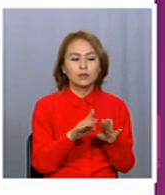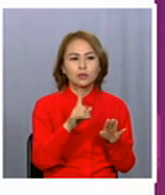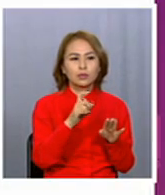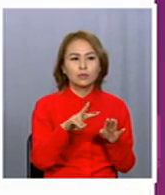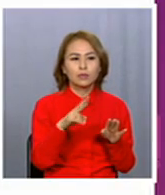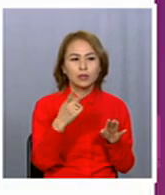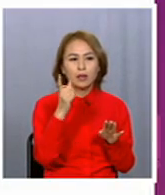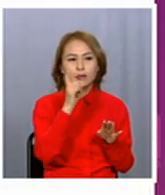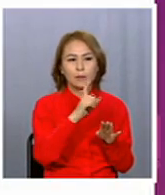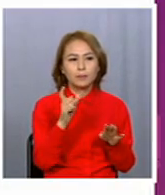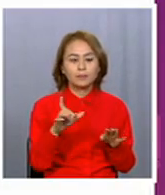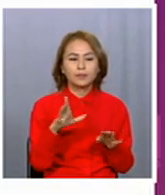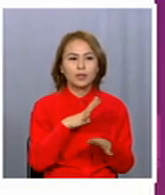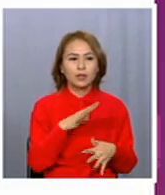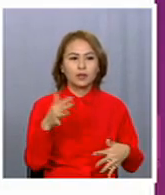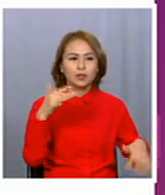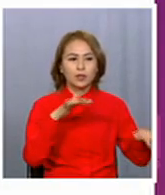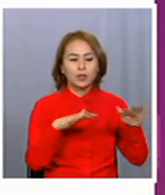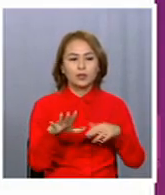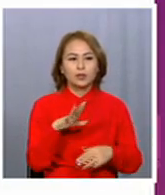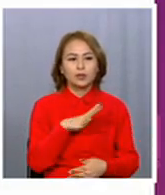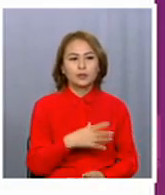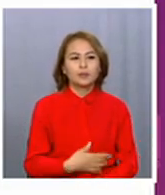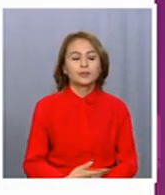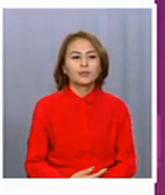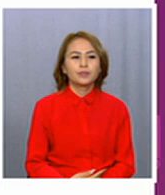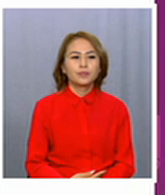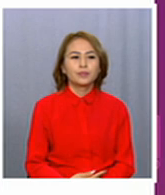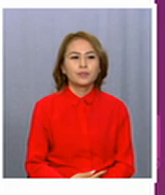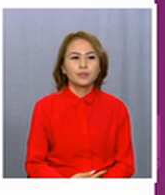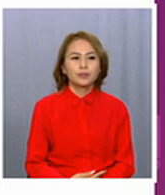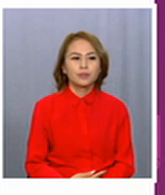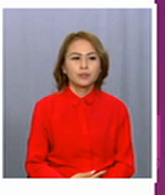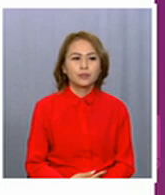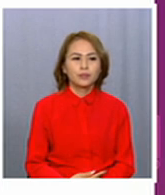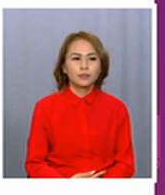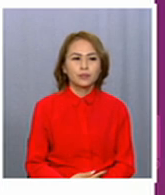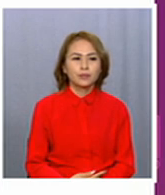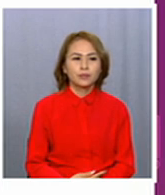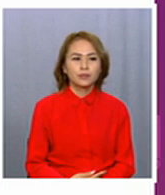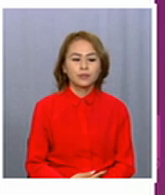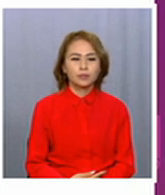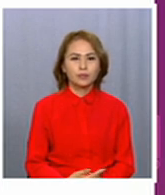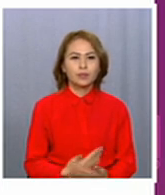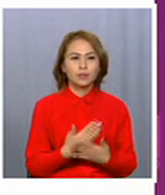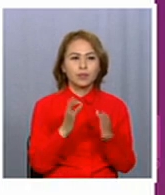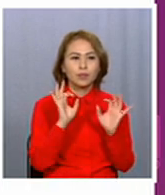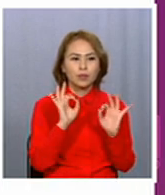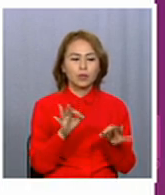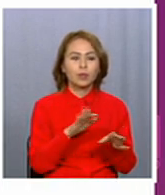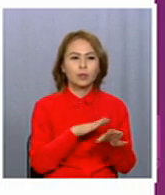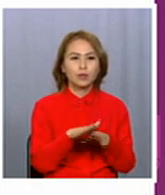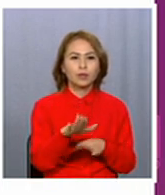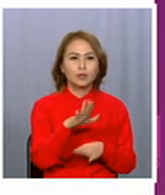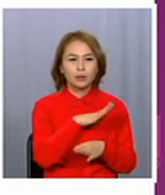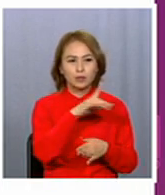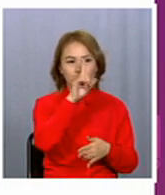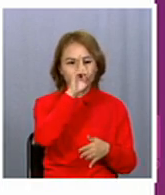121 адам тауға жаяу шықты. Балалар, сендер де бұл тапсырмаларды дұрыс орындадыңдар деп ойлаймын.